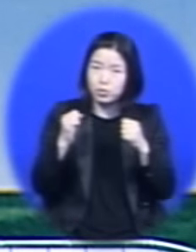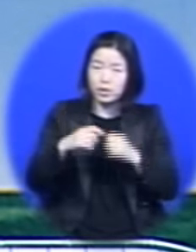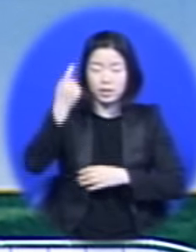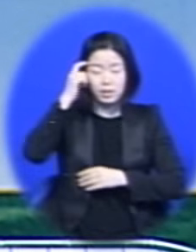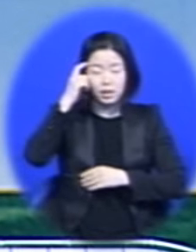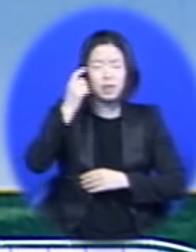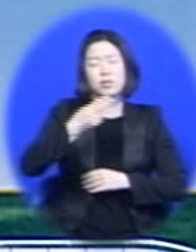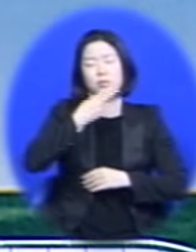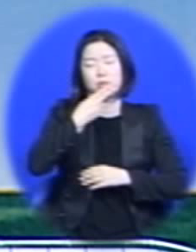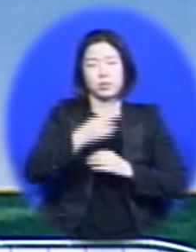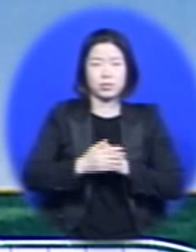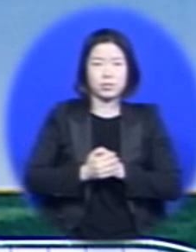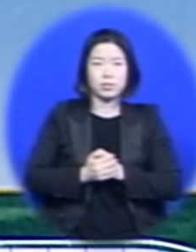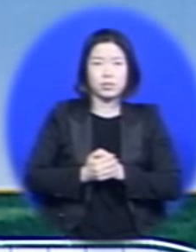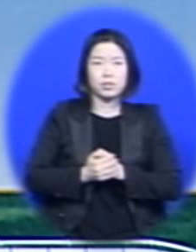개념이 없었어요.